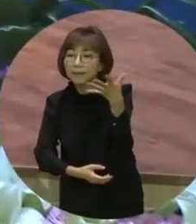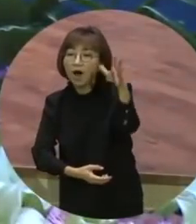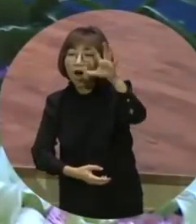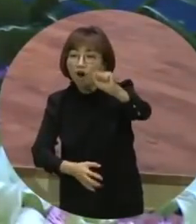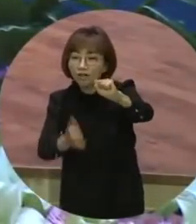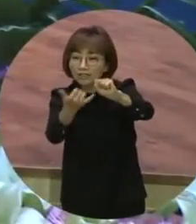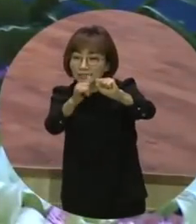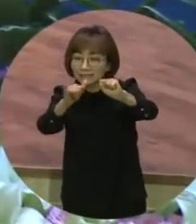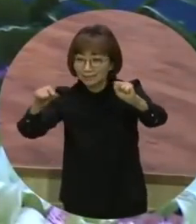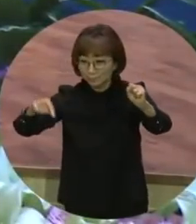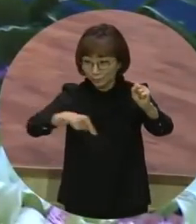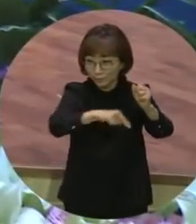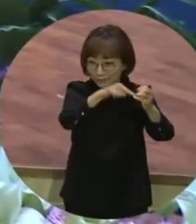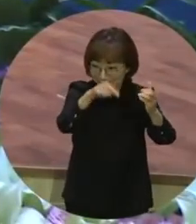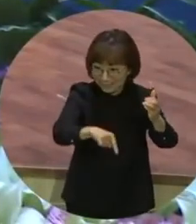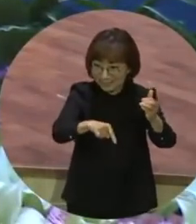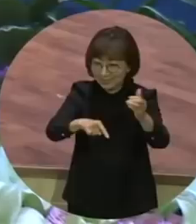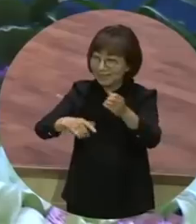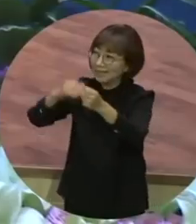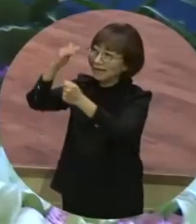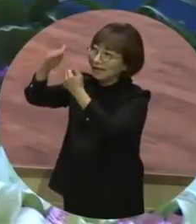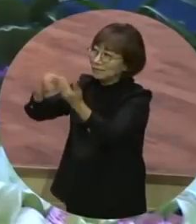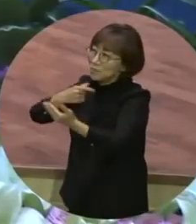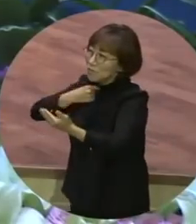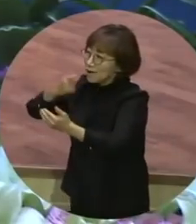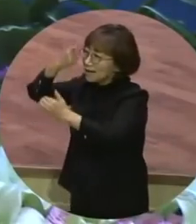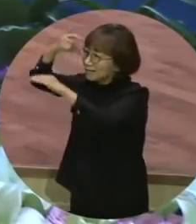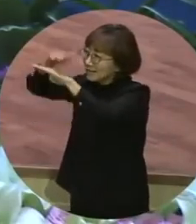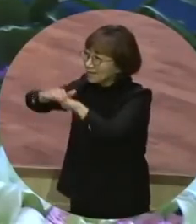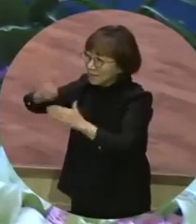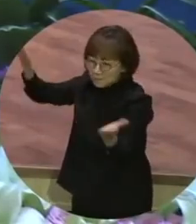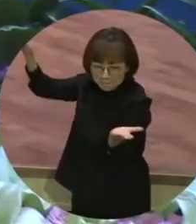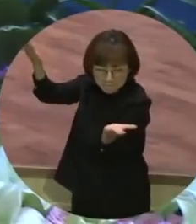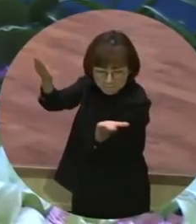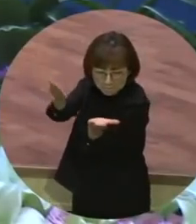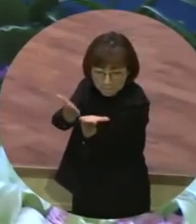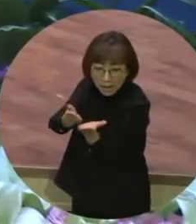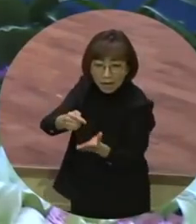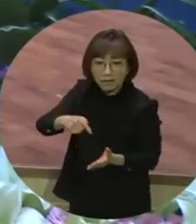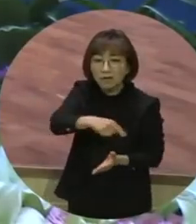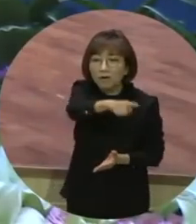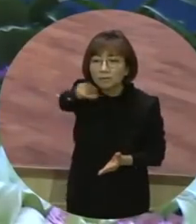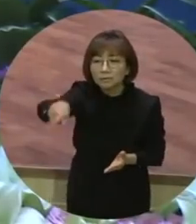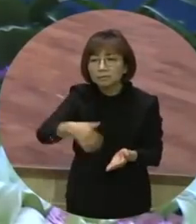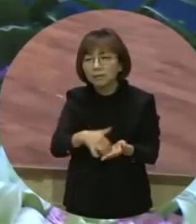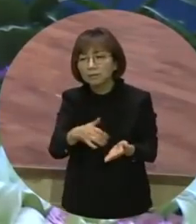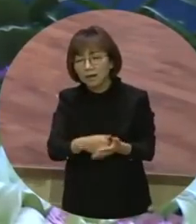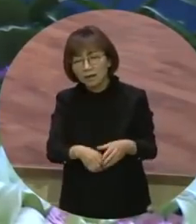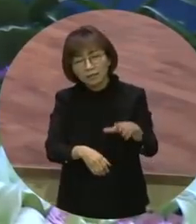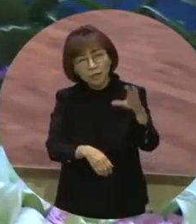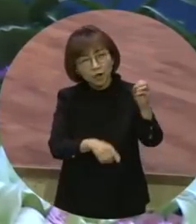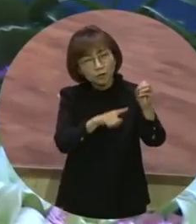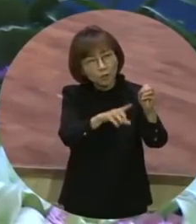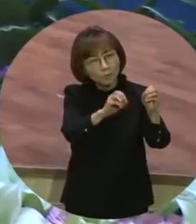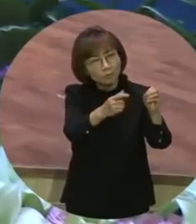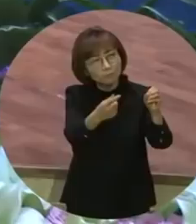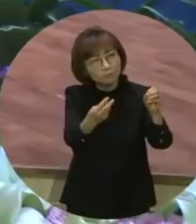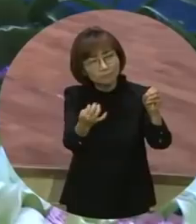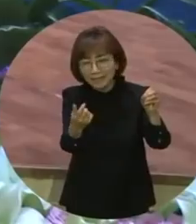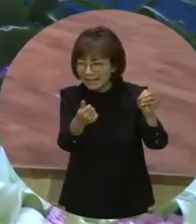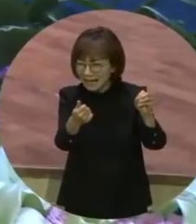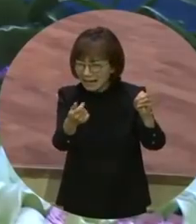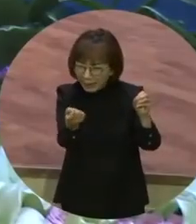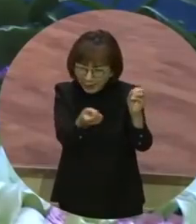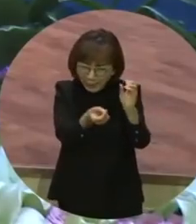하나님이 원하시는 예배 드리는 숫자가 몇 프로 됩니까? 0.01%다. 그 속에